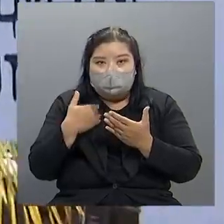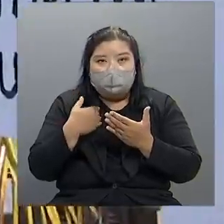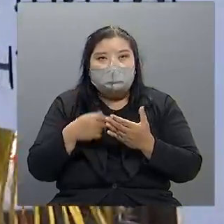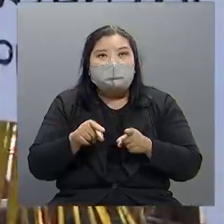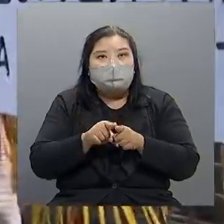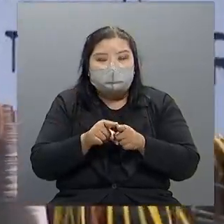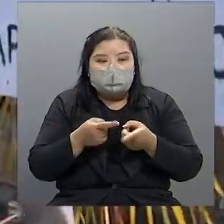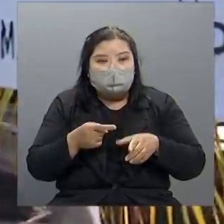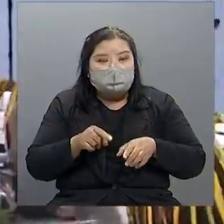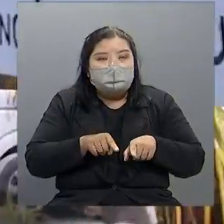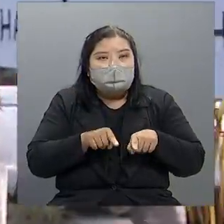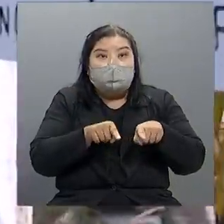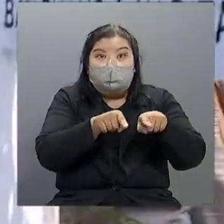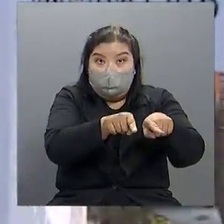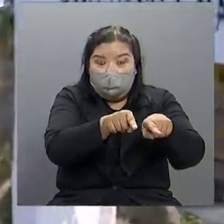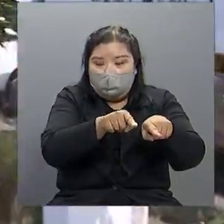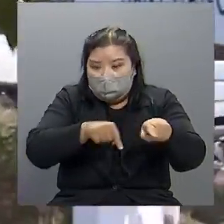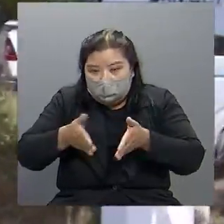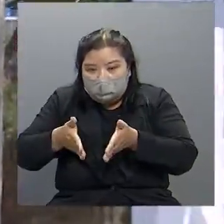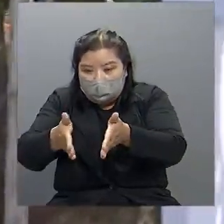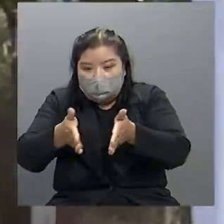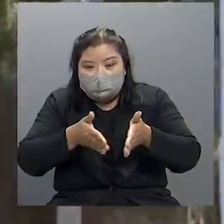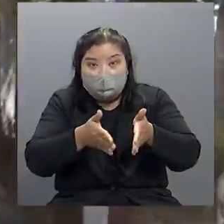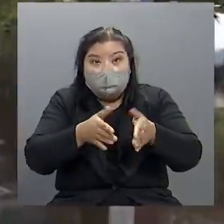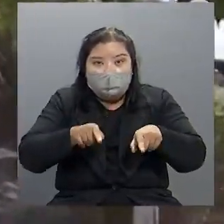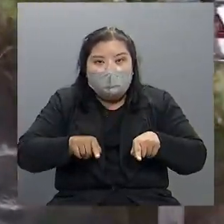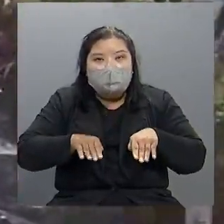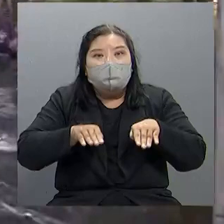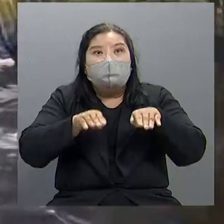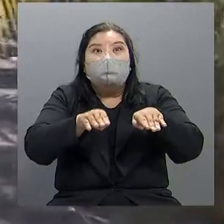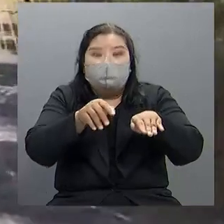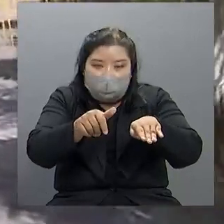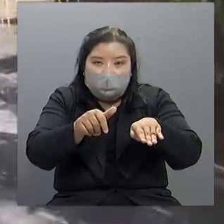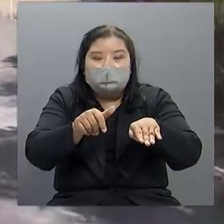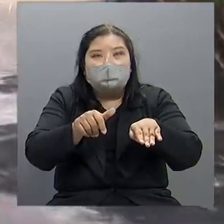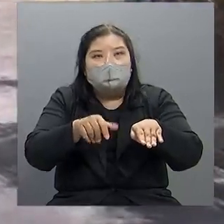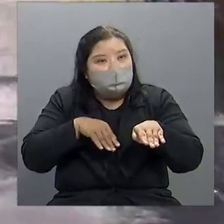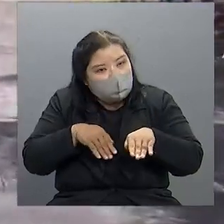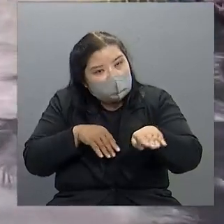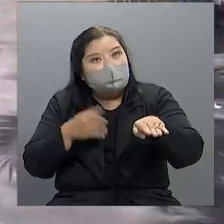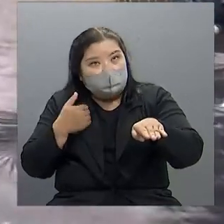บูรณ์ภายในปีนี้นะคะก็จะลดเวลาขนส่งจาก16ชั่วโมงมาเหลือแค่13ชั่วโมงค่ะ